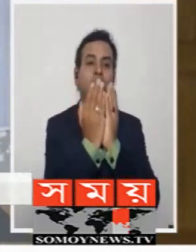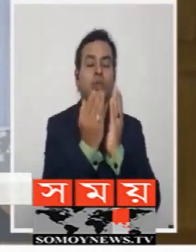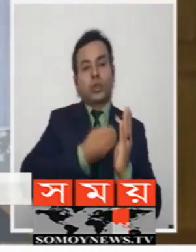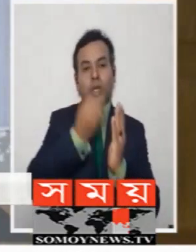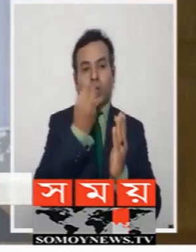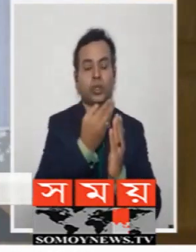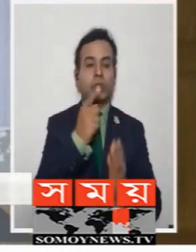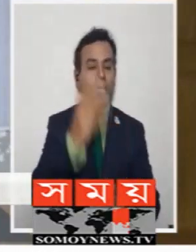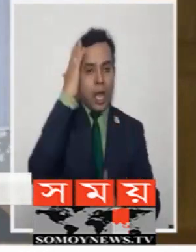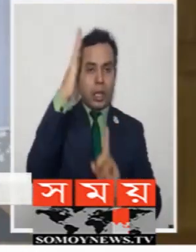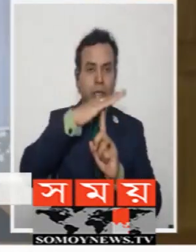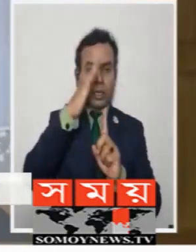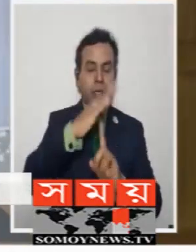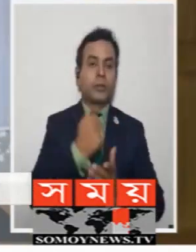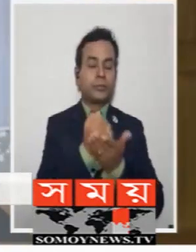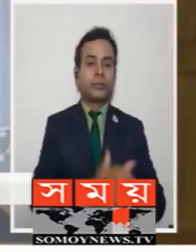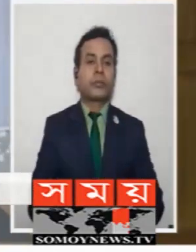তথ্য।